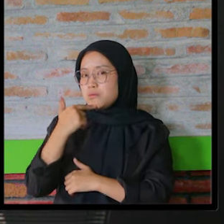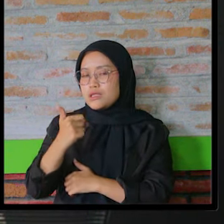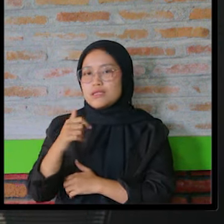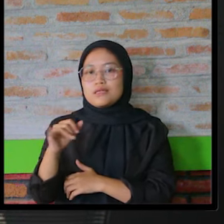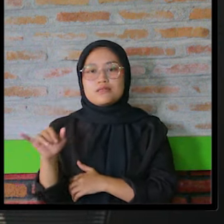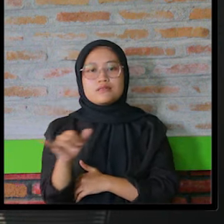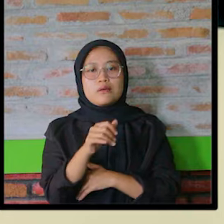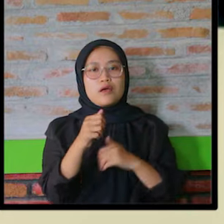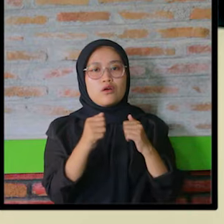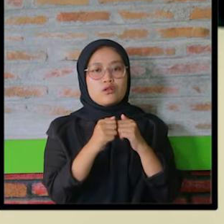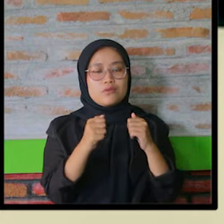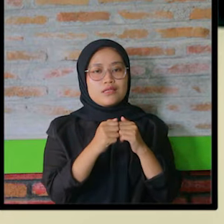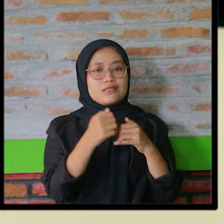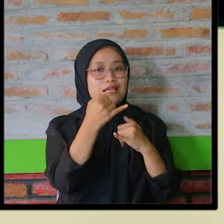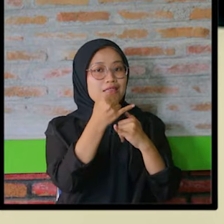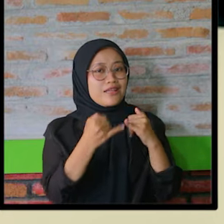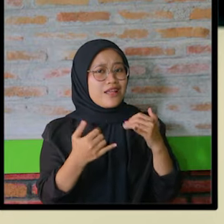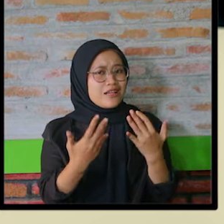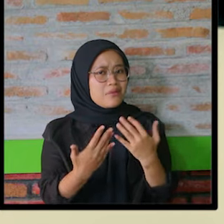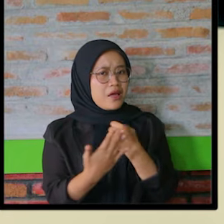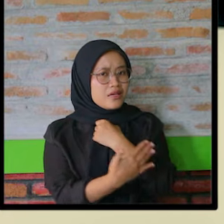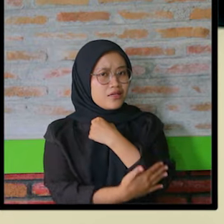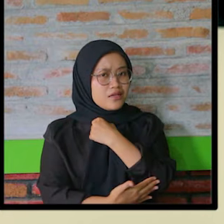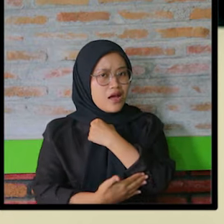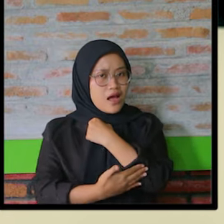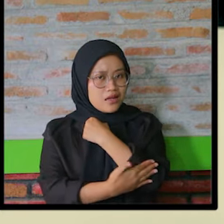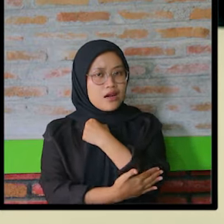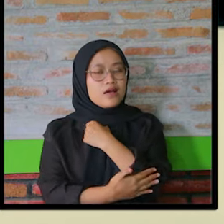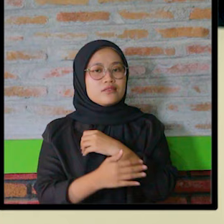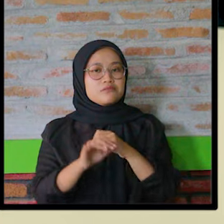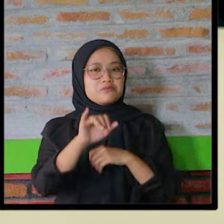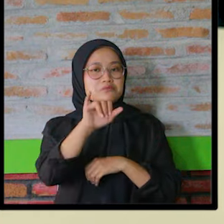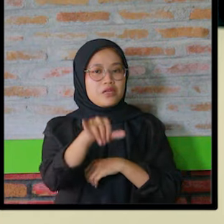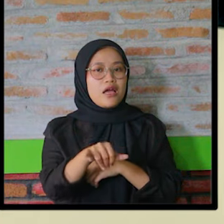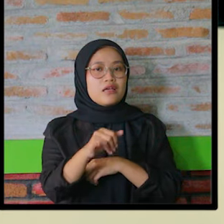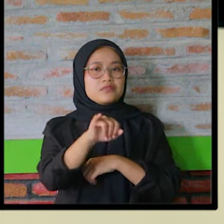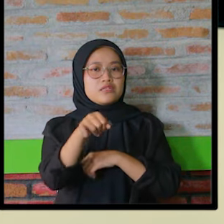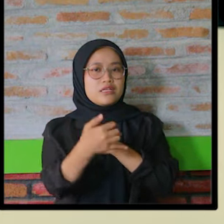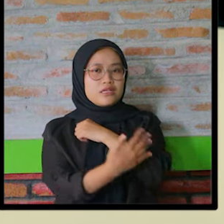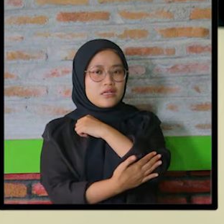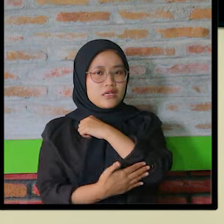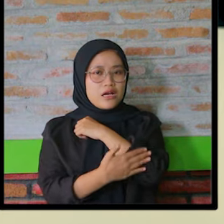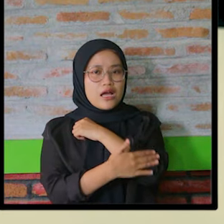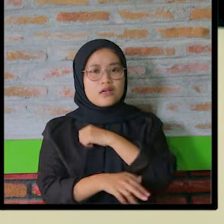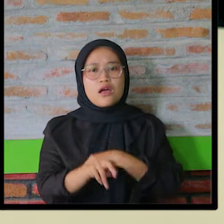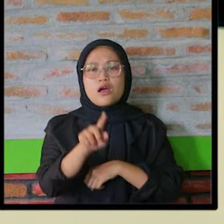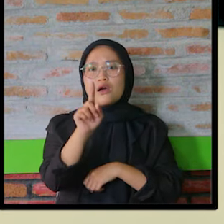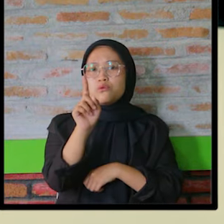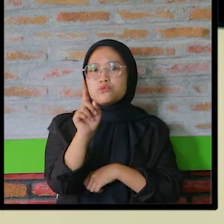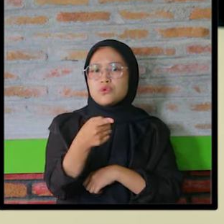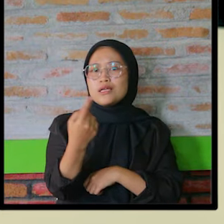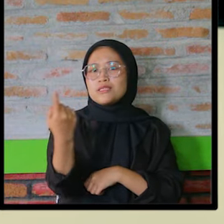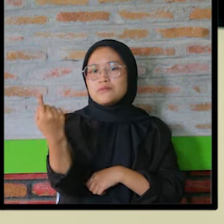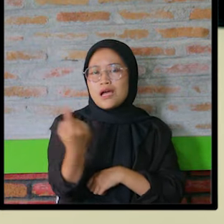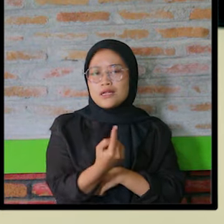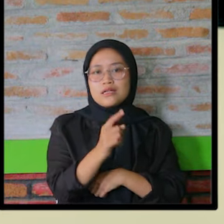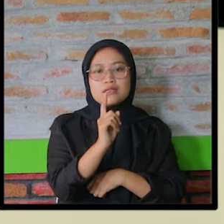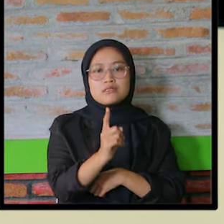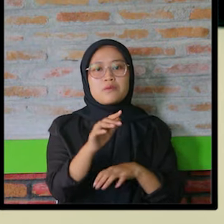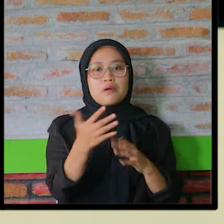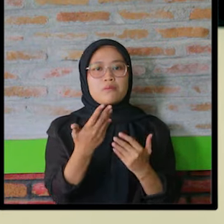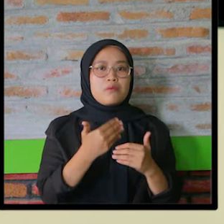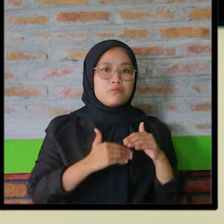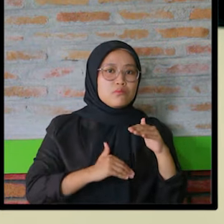dan juga komitmen ya Dan Terakhir negara negara tentu ya negara itu Wajib hadir karena pemenuhan hak itu adalah